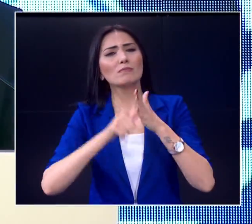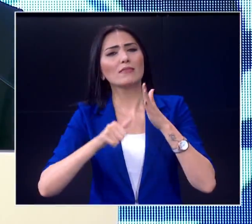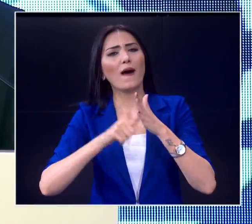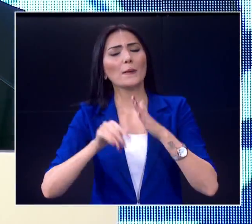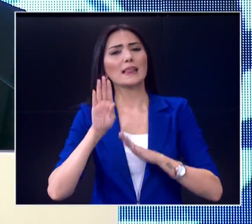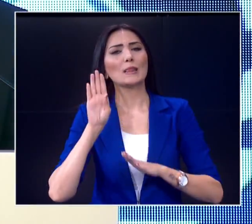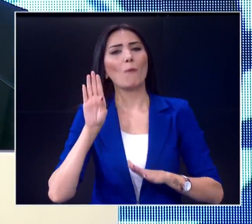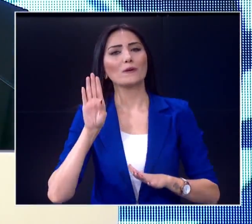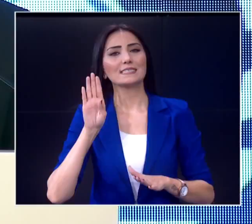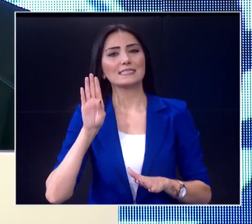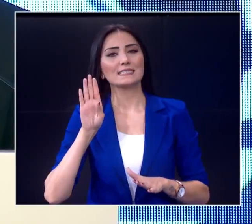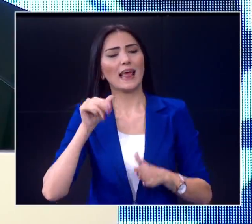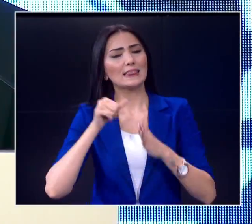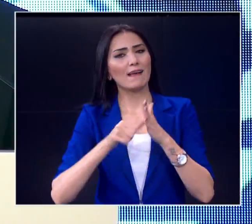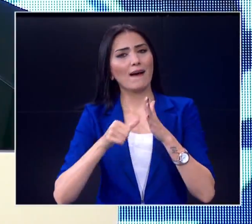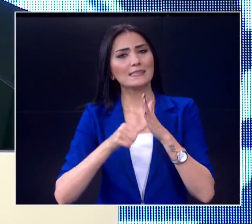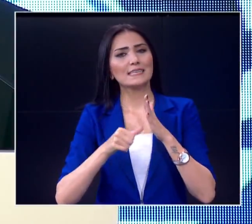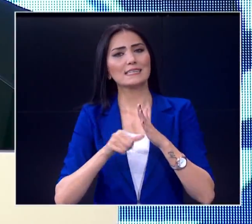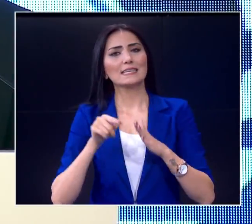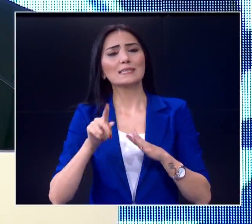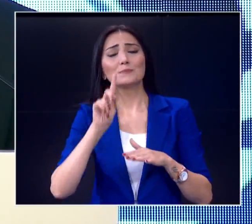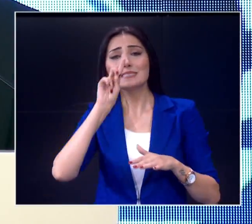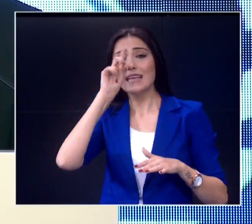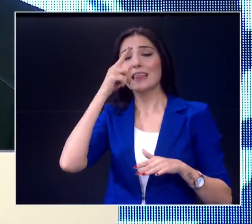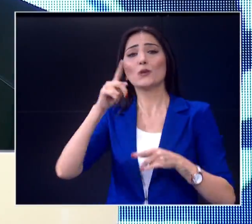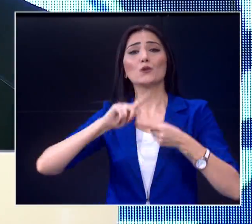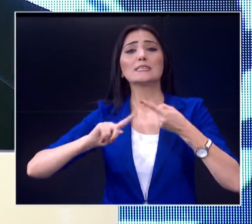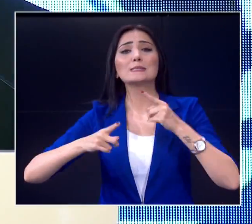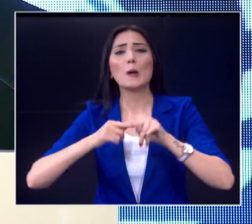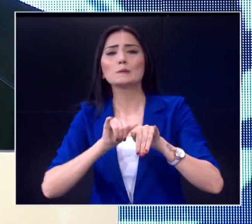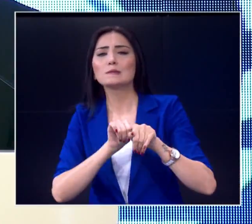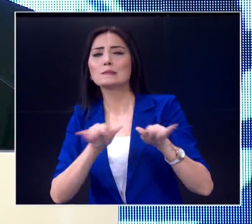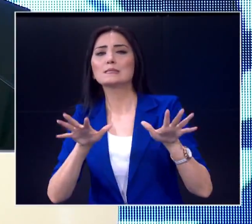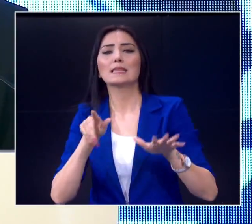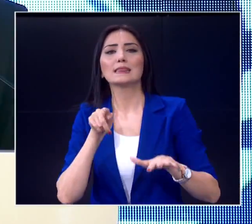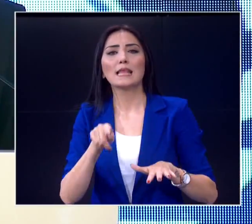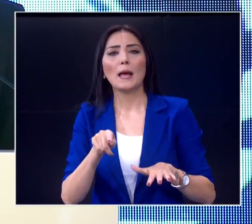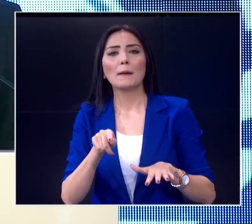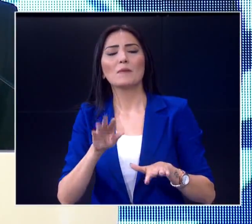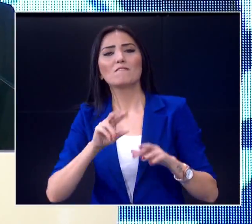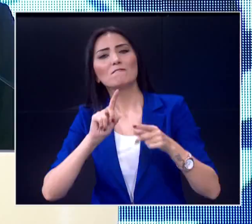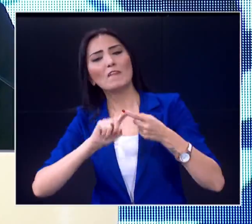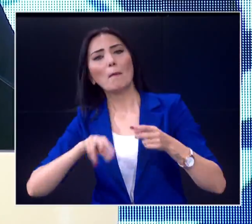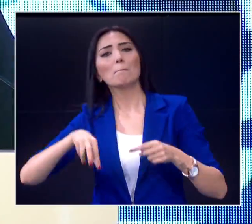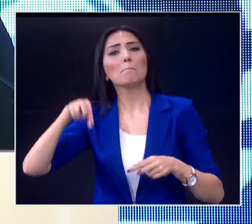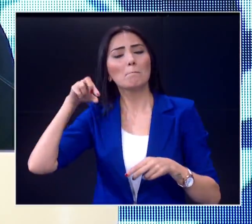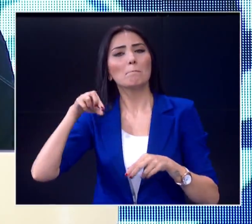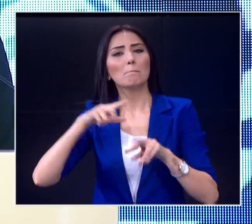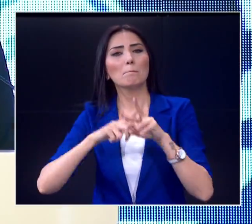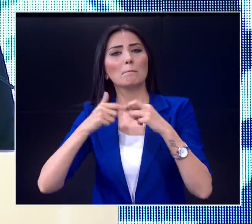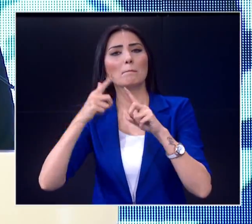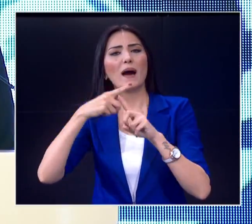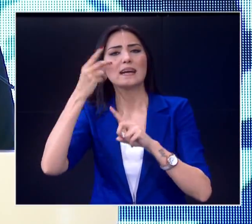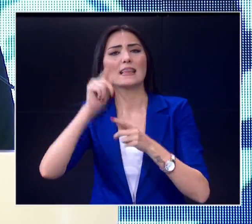demokrasi tarihi sadece siyasi sistemin ve partilerin